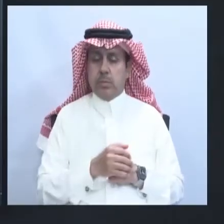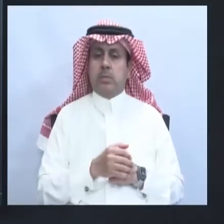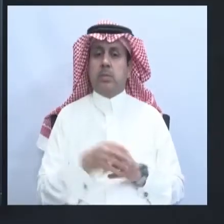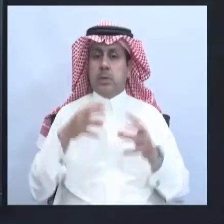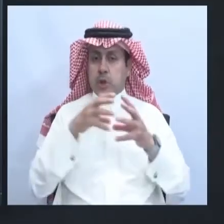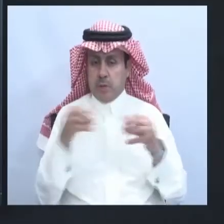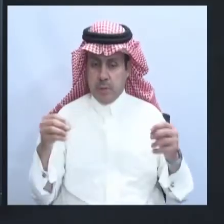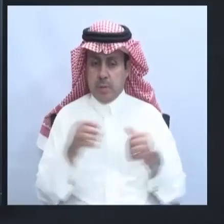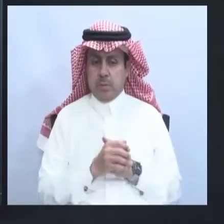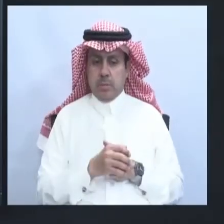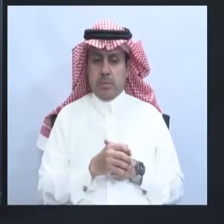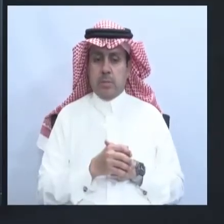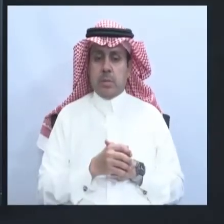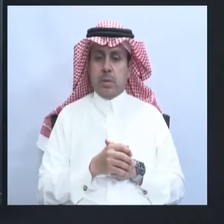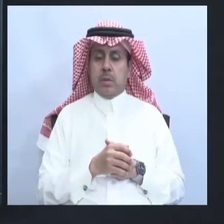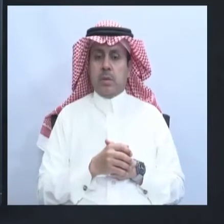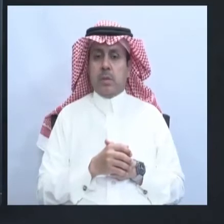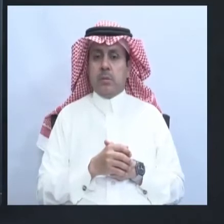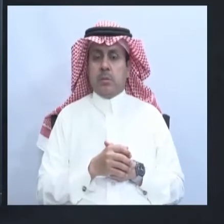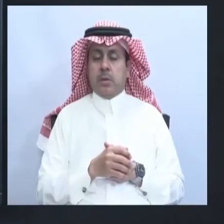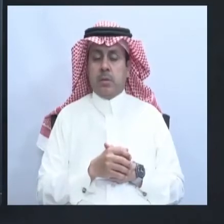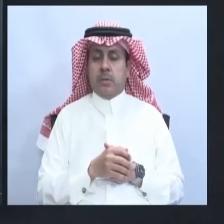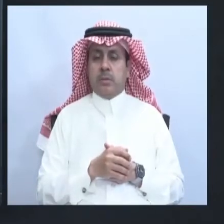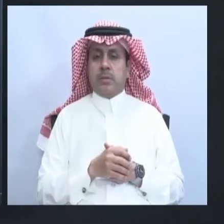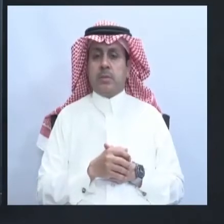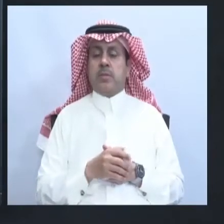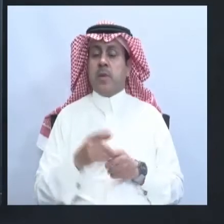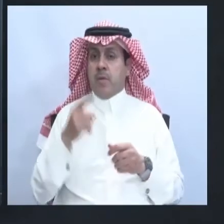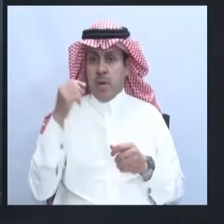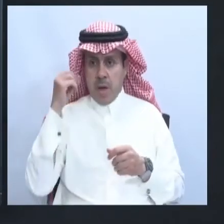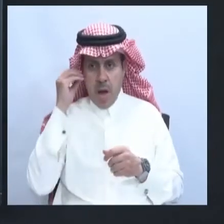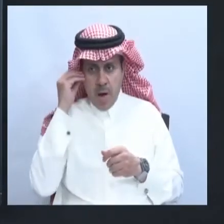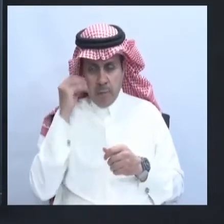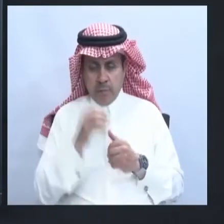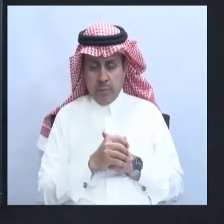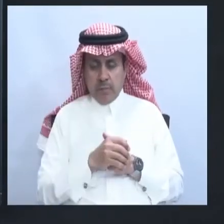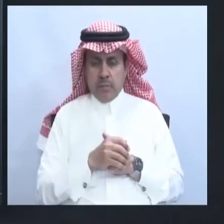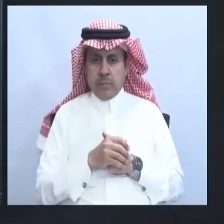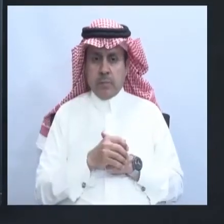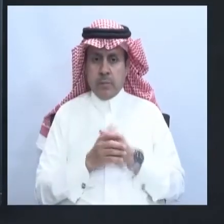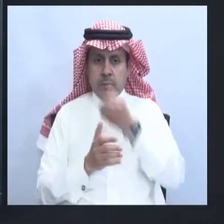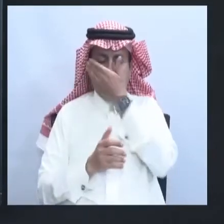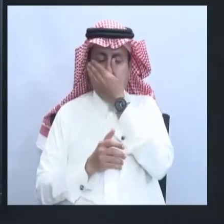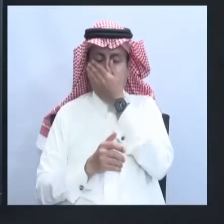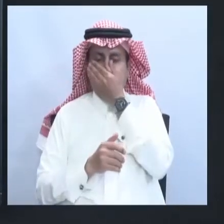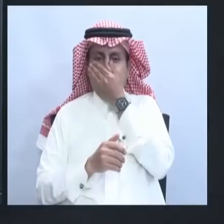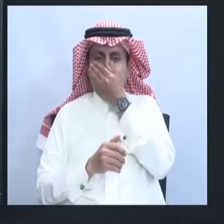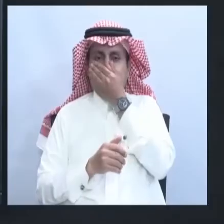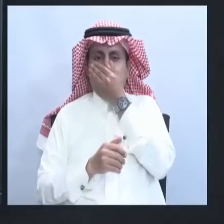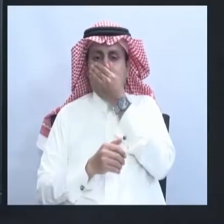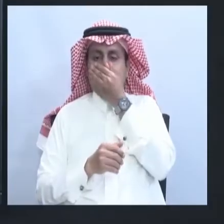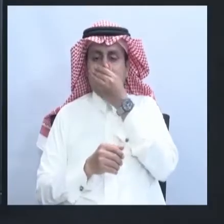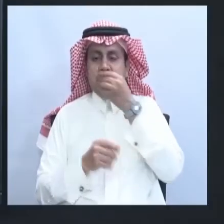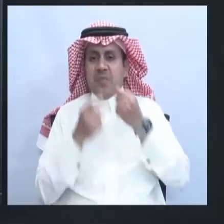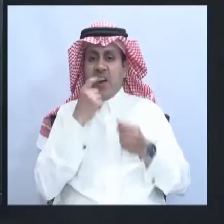بلغوا سنه التكليف فان انستم منهم عشدا فادفعوا اليهم اموالهم هنا شرط البلوغ